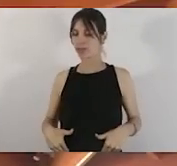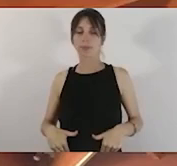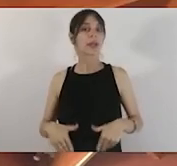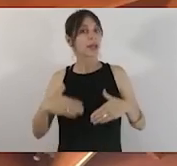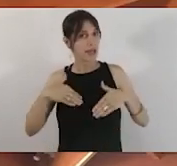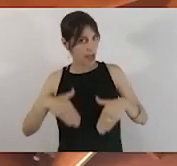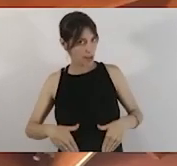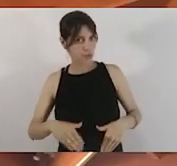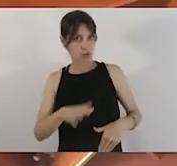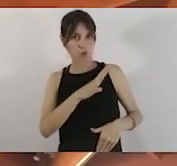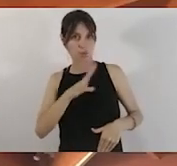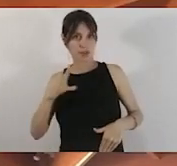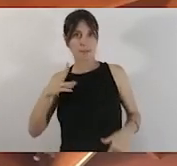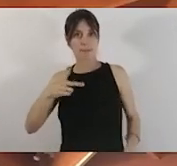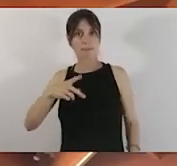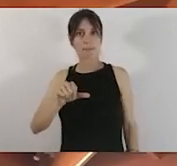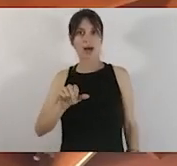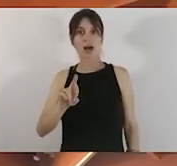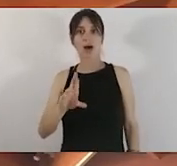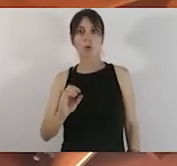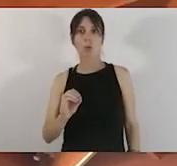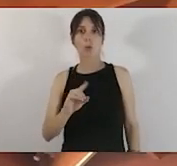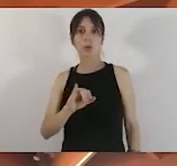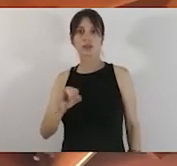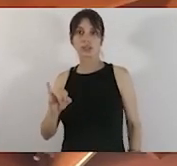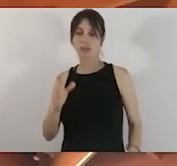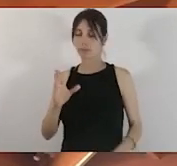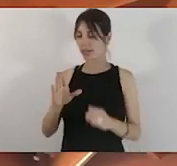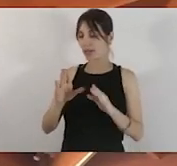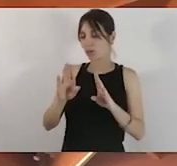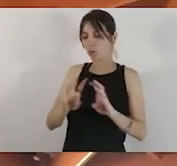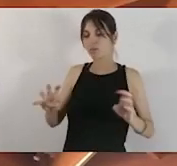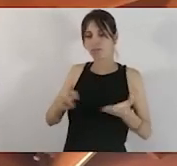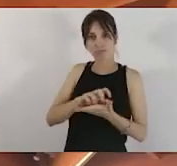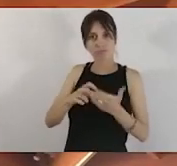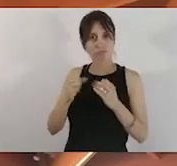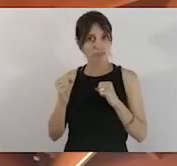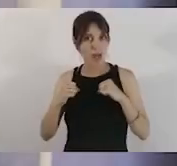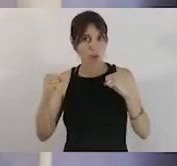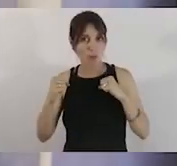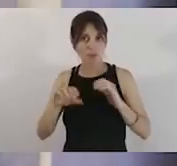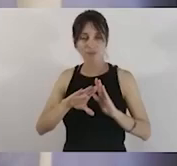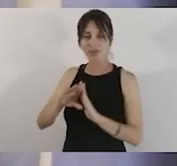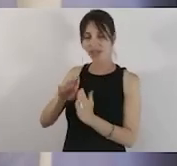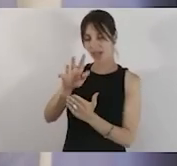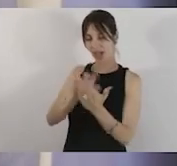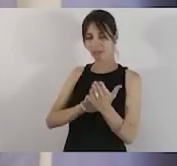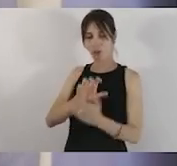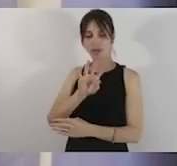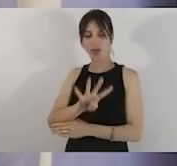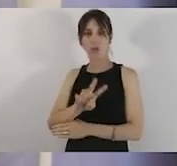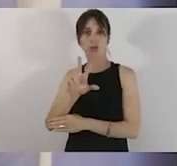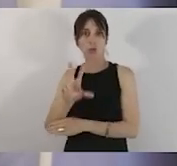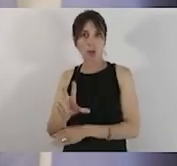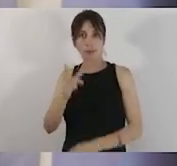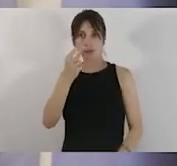Abstention de Mme Parodi. Et avis favorable du Conseil. Le rapport 43, M. Tabag.